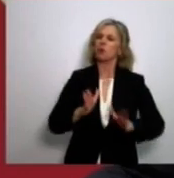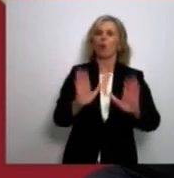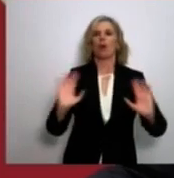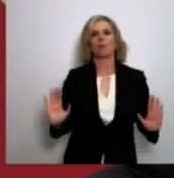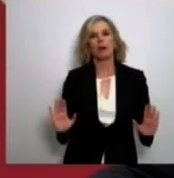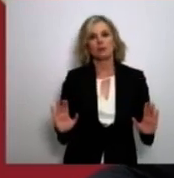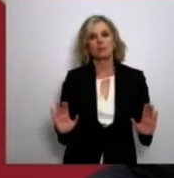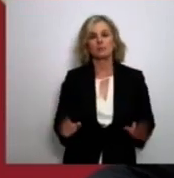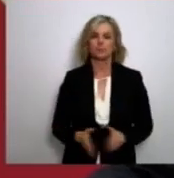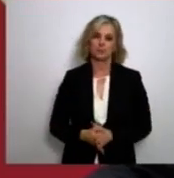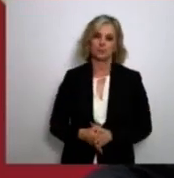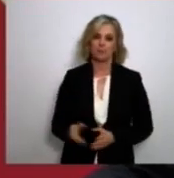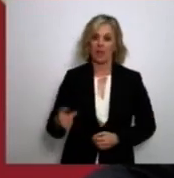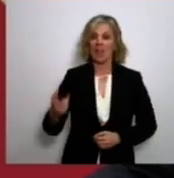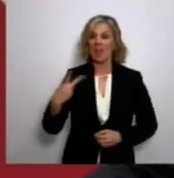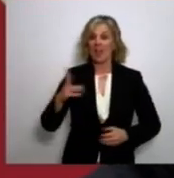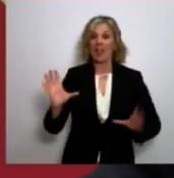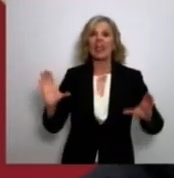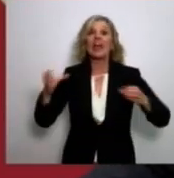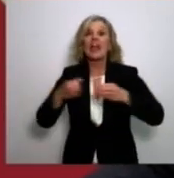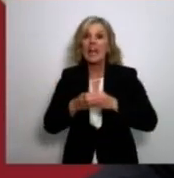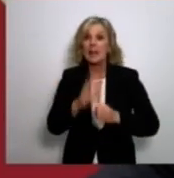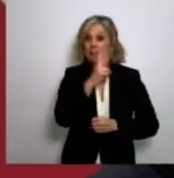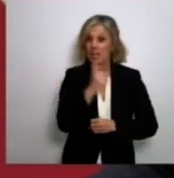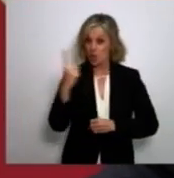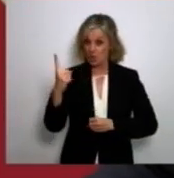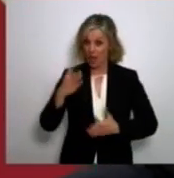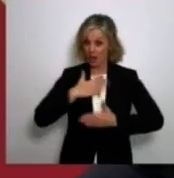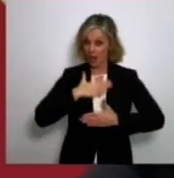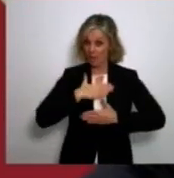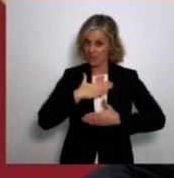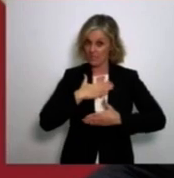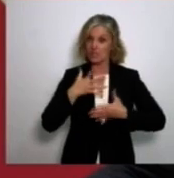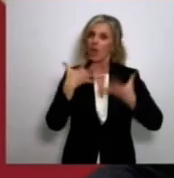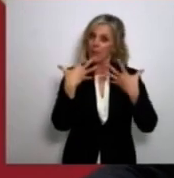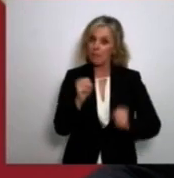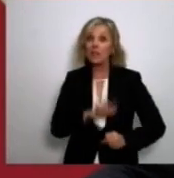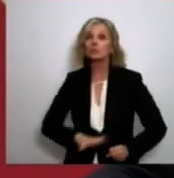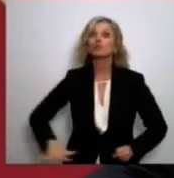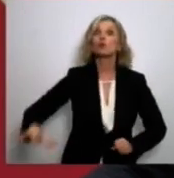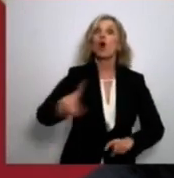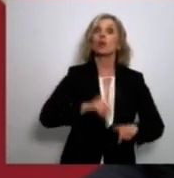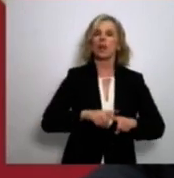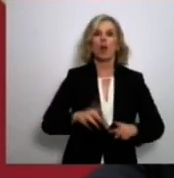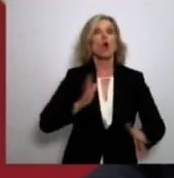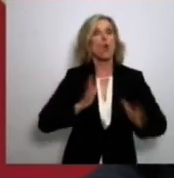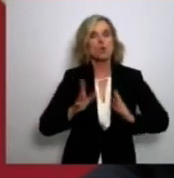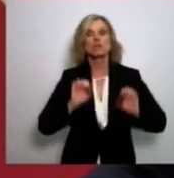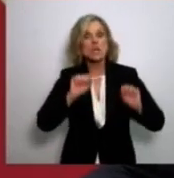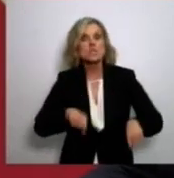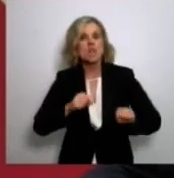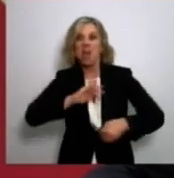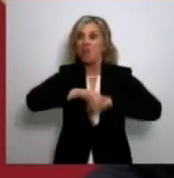Το κίνημα 21, παρά το γεγονός το ότι υπάρχει σε όλη την Ελλάδα, το ότι η απήχηση που έχουμε στον κόσμο είναι τεράστια,